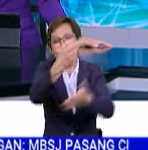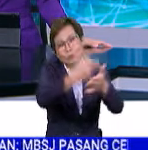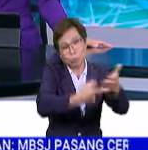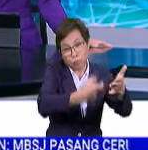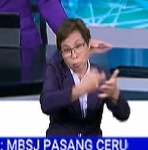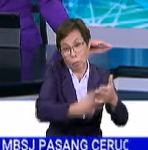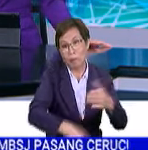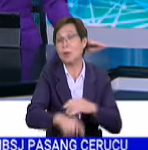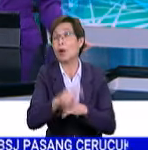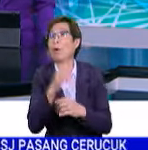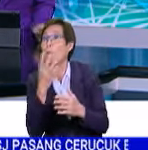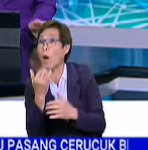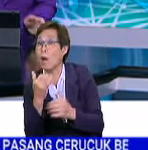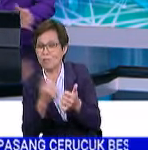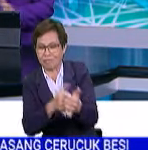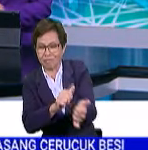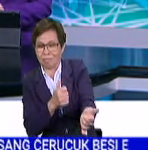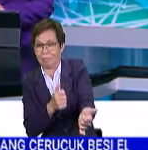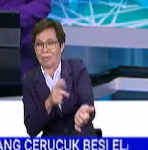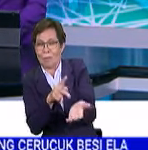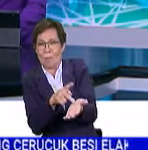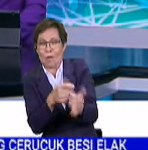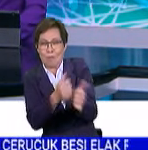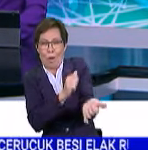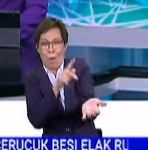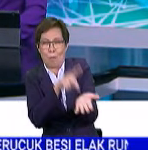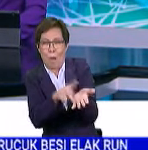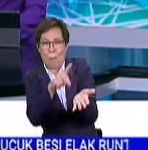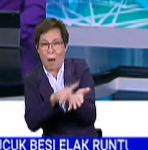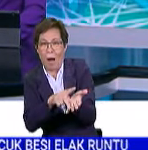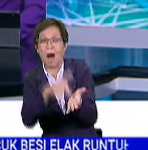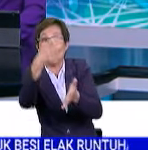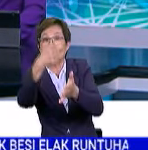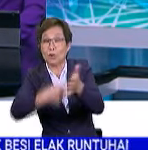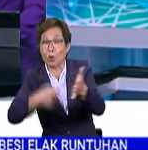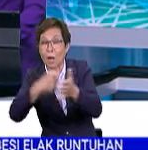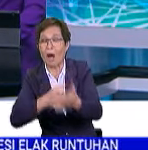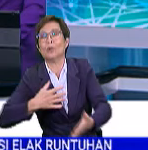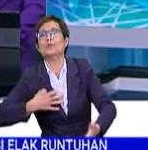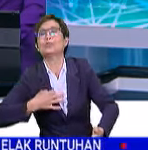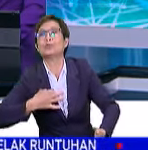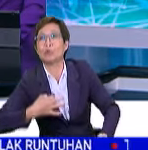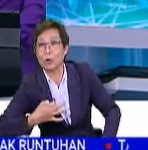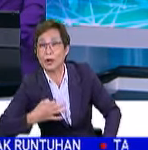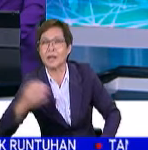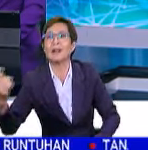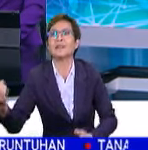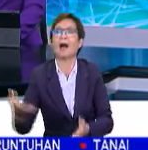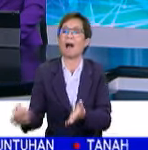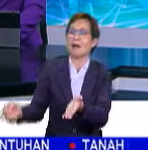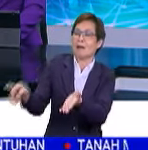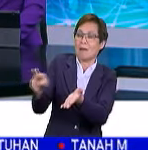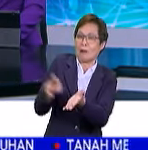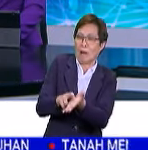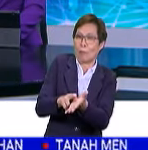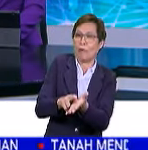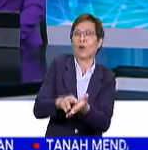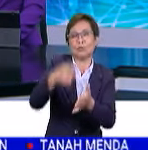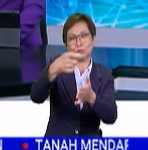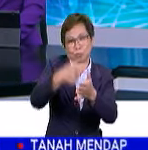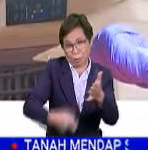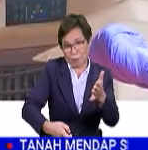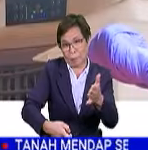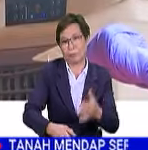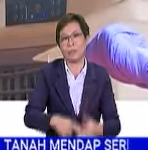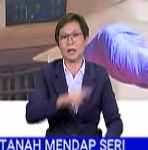percukaian dan ia bagi mengelakkan pembayar cukai tampil secara sukarela dan melaporkan cukai sewajarnya.